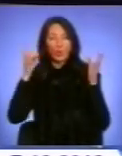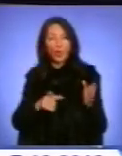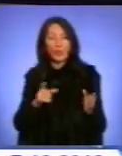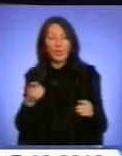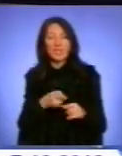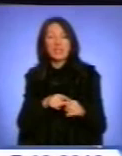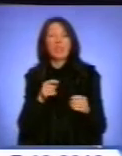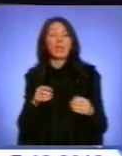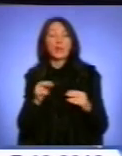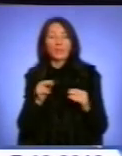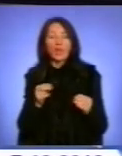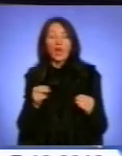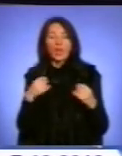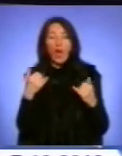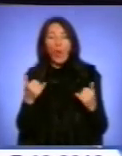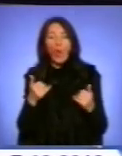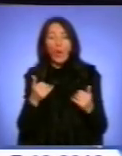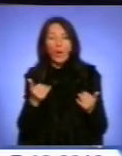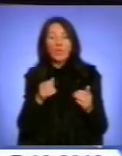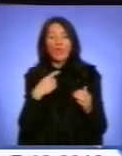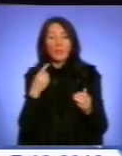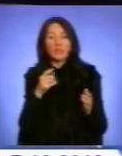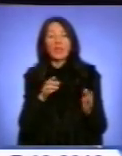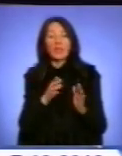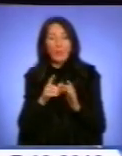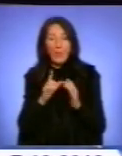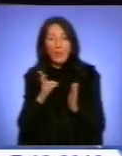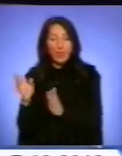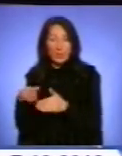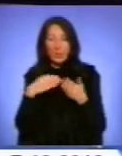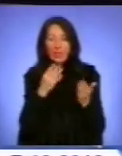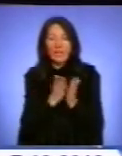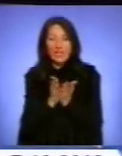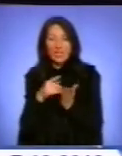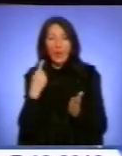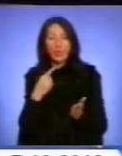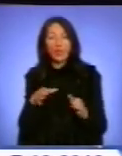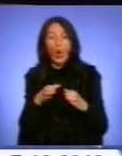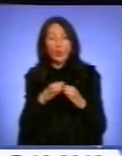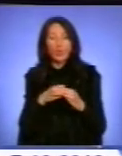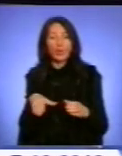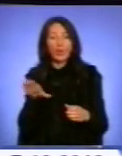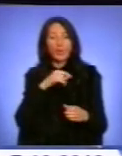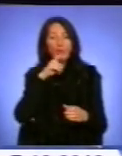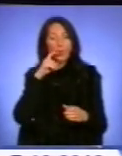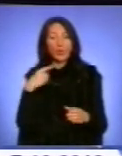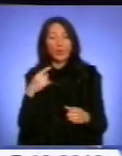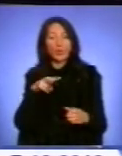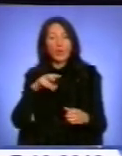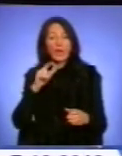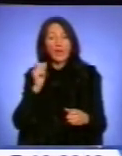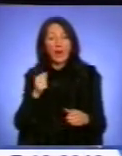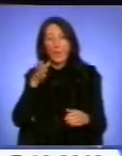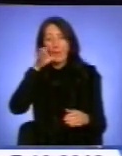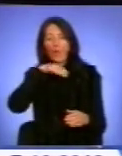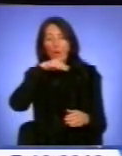обласній бібліотеці презентували книжки голови обласного осередку організації Всеукраїнської екологічної ліги, професора,